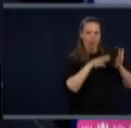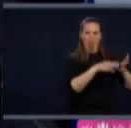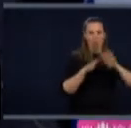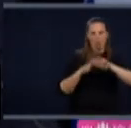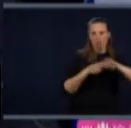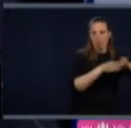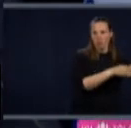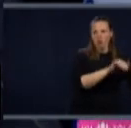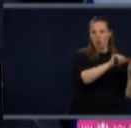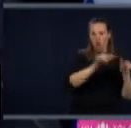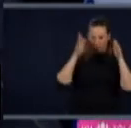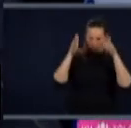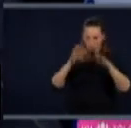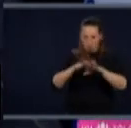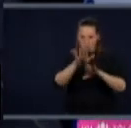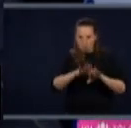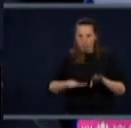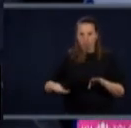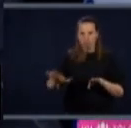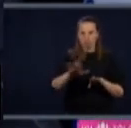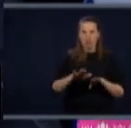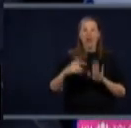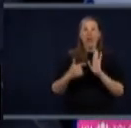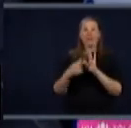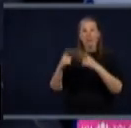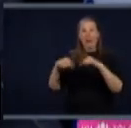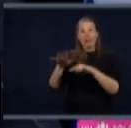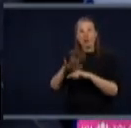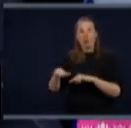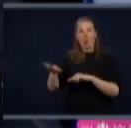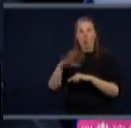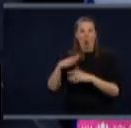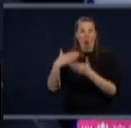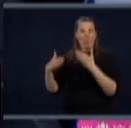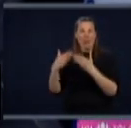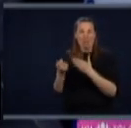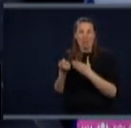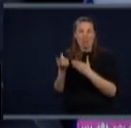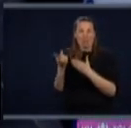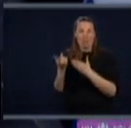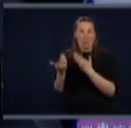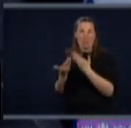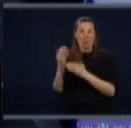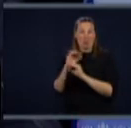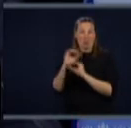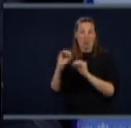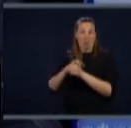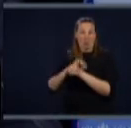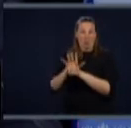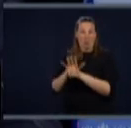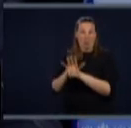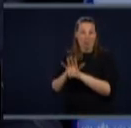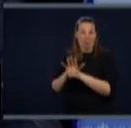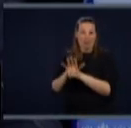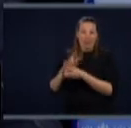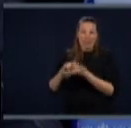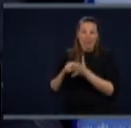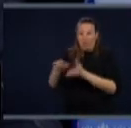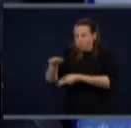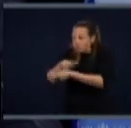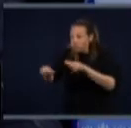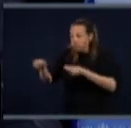communautaire. On sait que dans les régions, là, actuellement, il n'y a presque pas de cas qui sont présents. Donc, il n'y a pas de transmission très active.